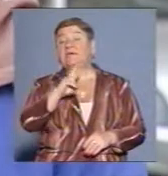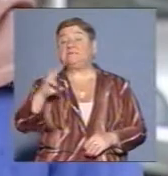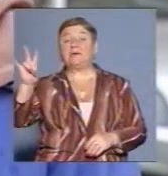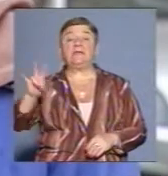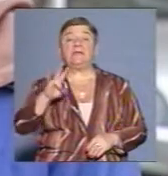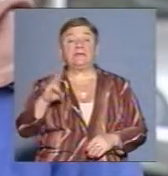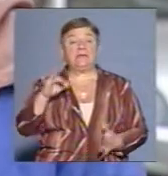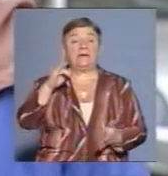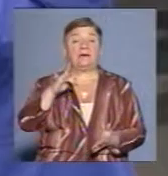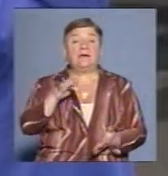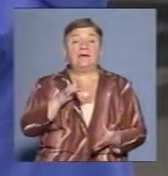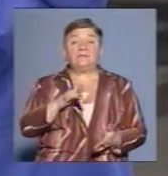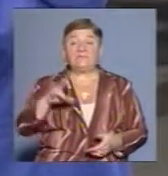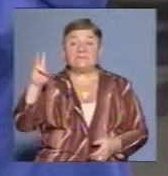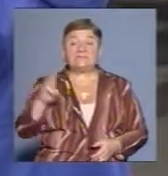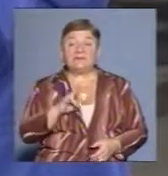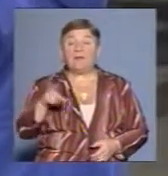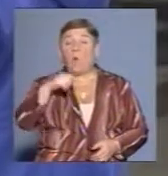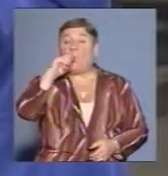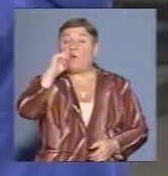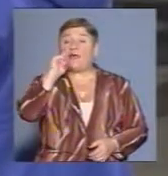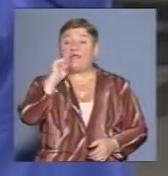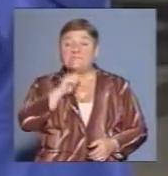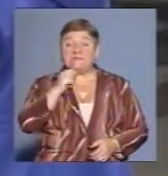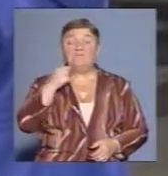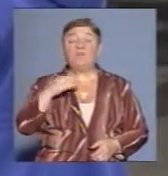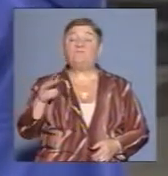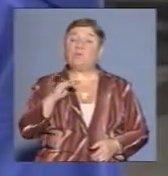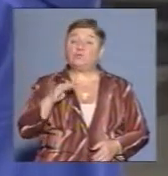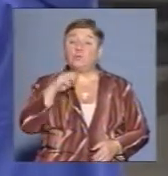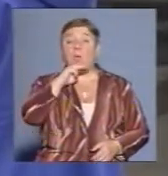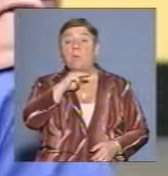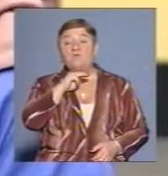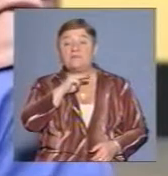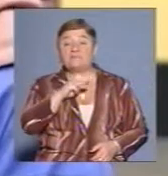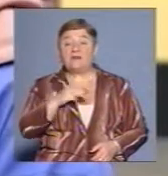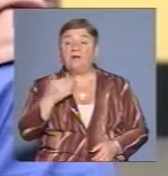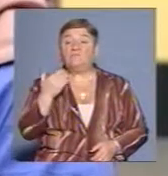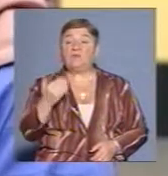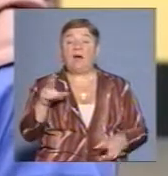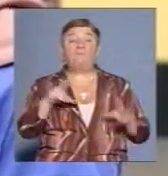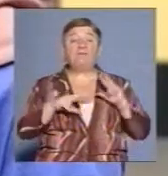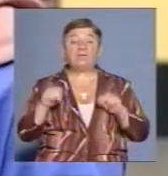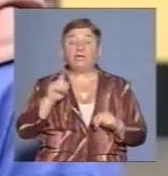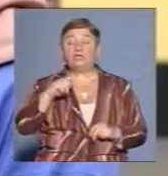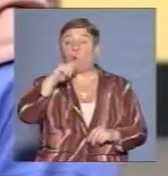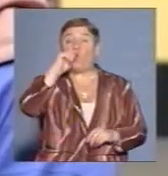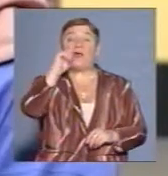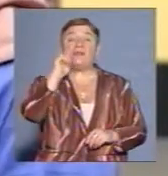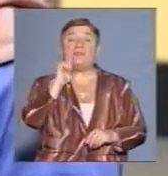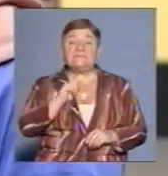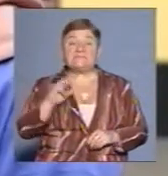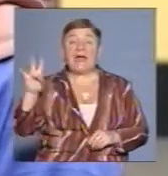крім як Константинопольський патріарх. Український релігієзнавець, філософ та професор Людмила Филипович вважає, що українська помісна